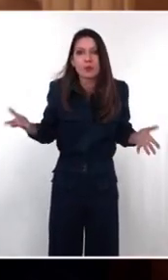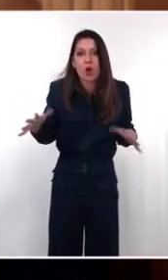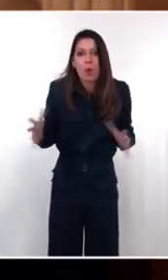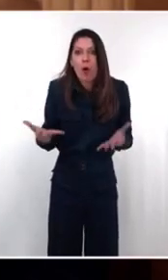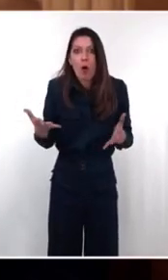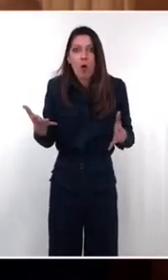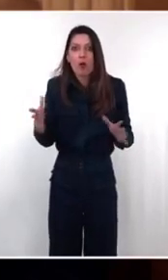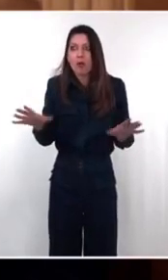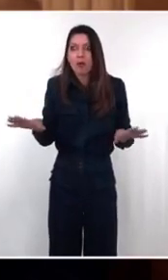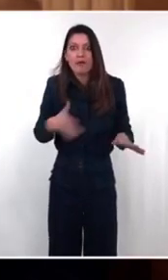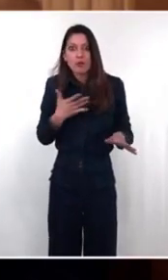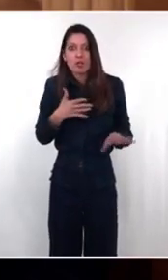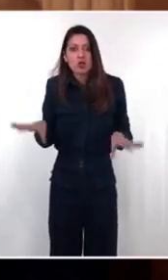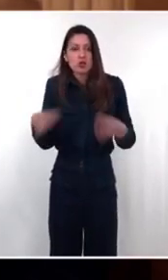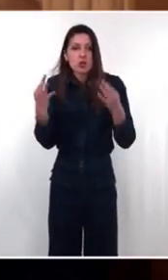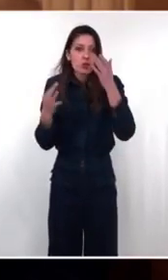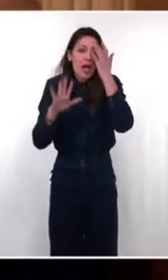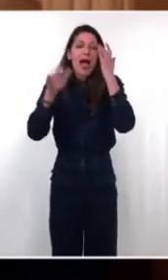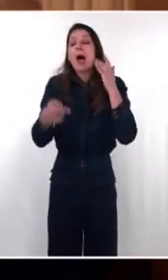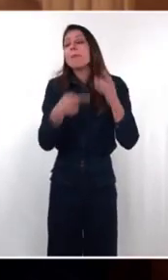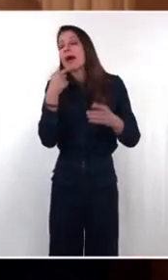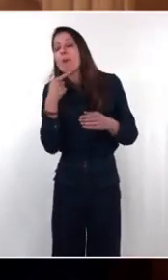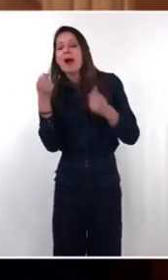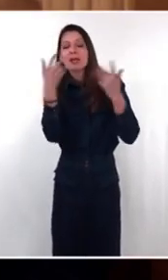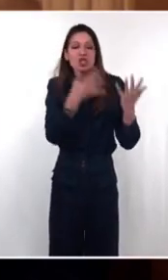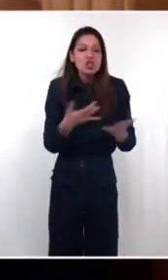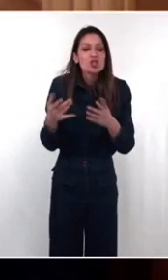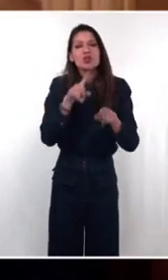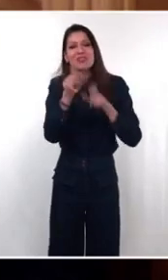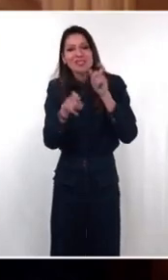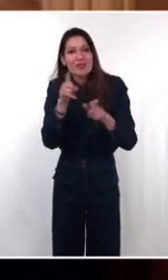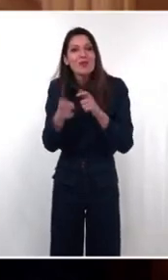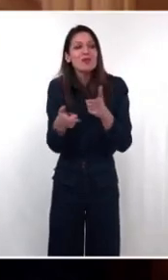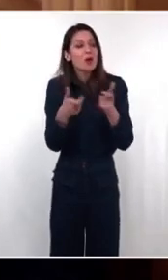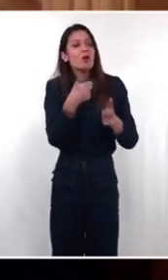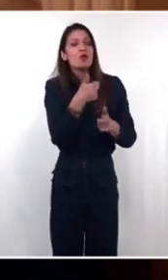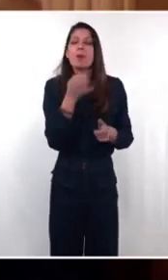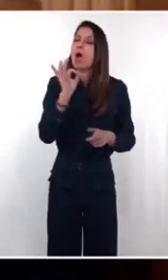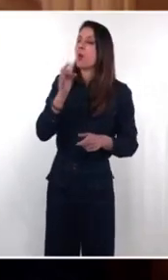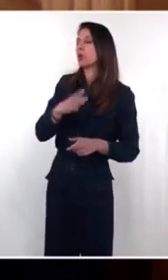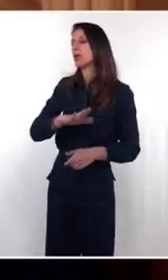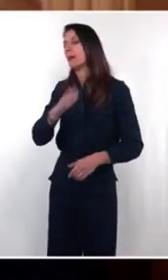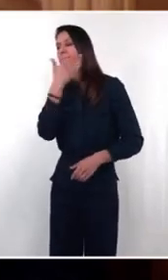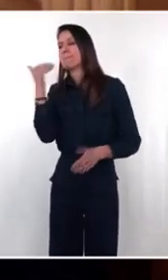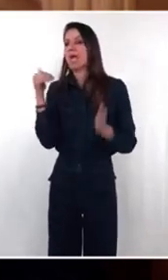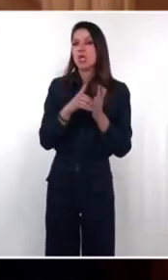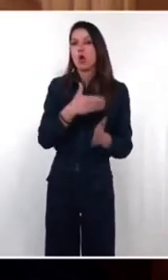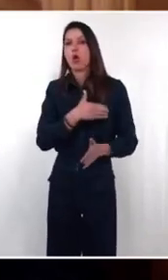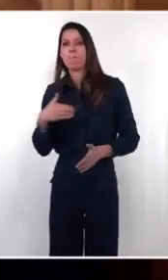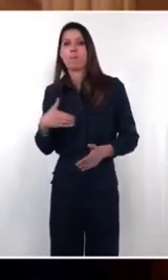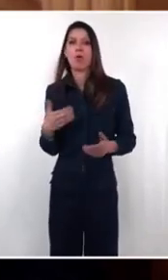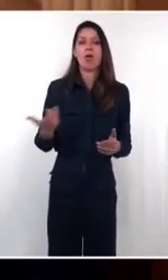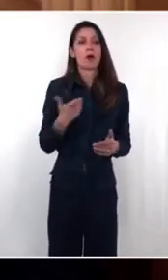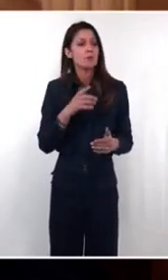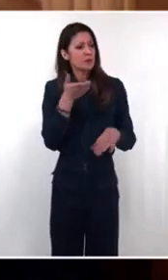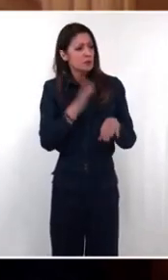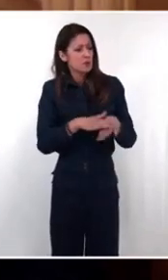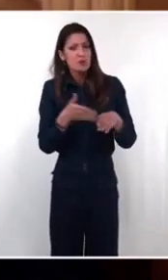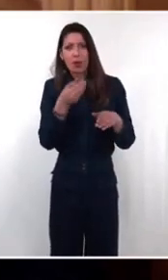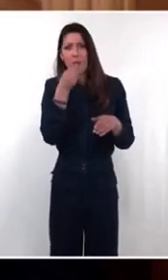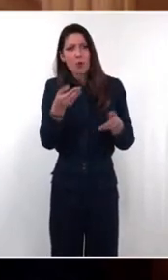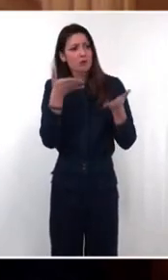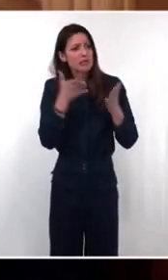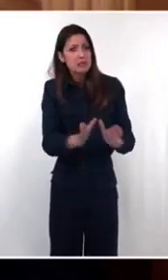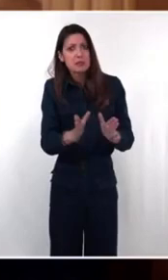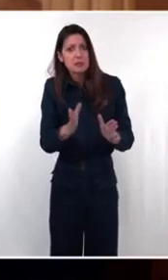variées. Donc après, on peut faire parler les sondages, les chiffres, les enquêtes, vous pouvez vous targuer d'être un excellent maire, et sur certains points, vous prenez de bonnes décisions, personne n'ira à